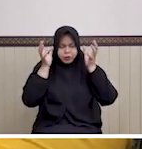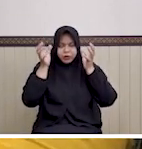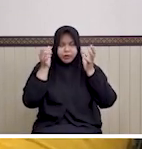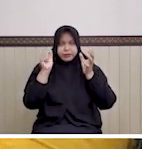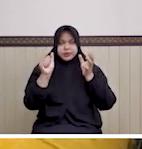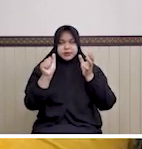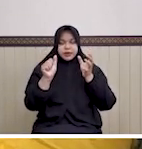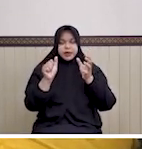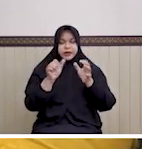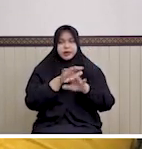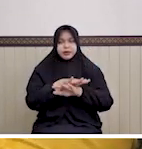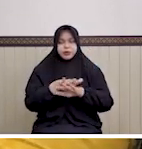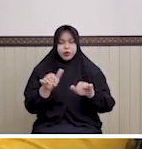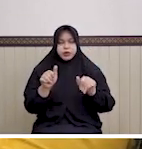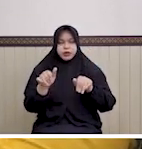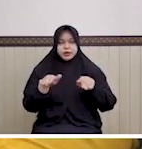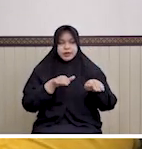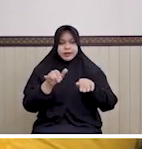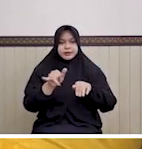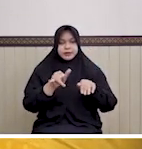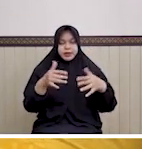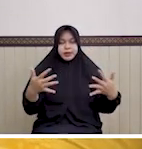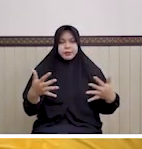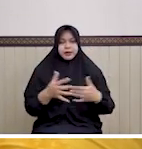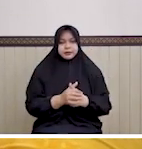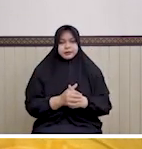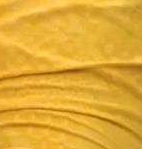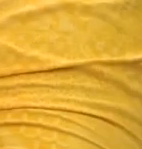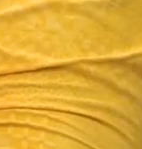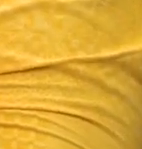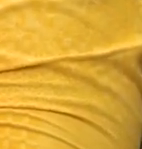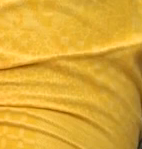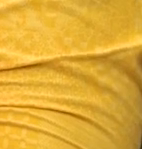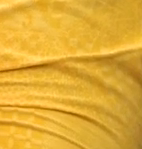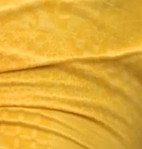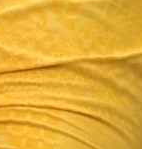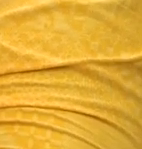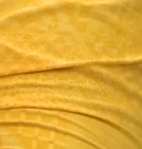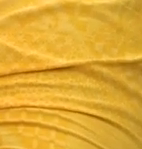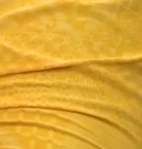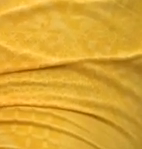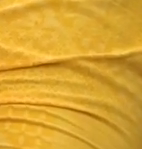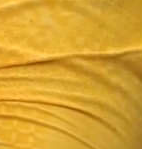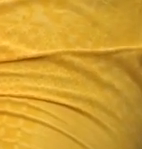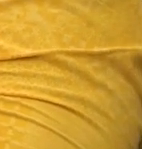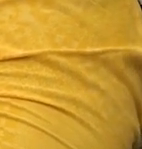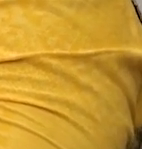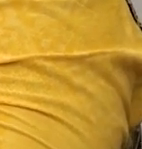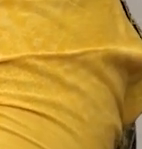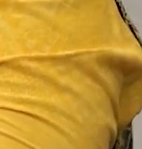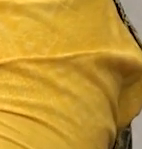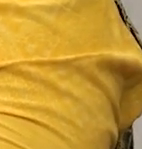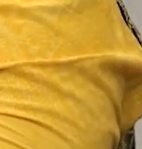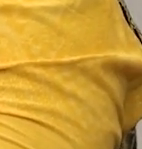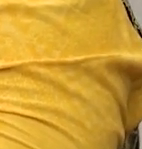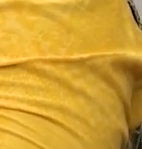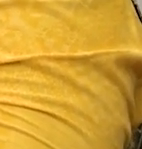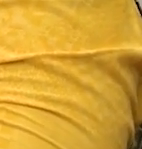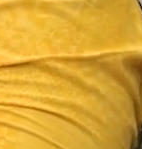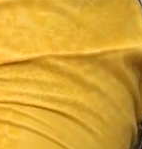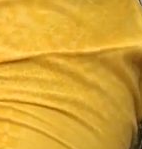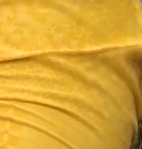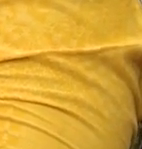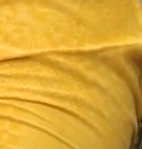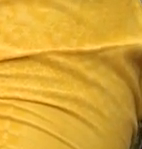teratasi ini strateginya bagaimana makanya kami juga akan selalu berkonsultasi dengan ahli